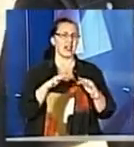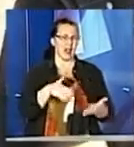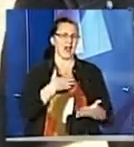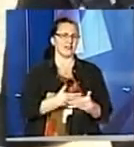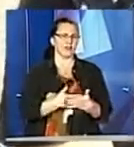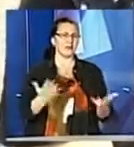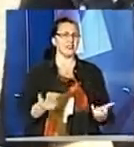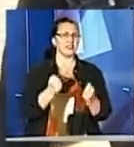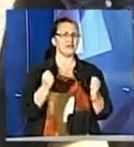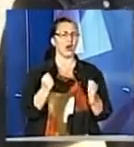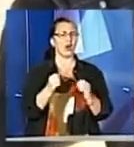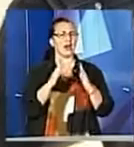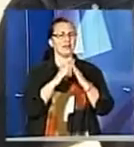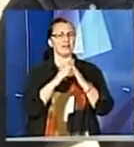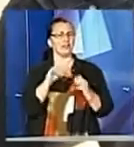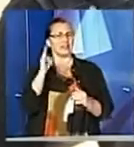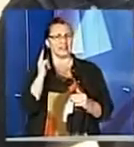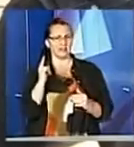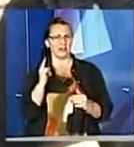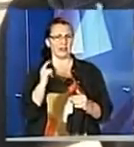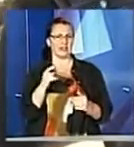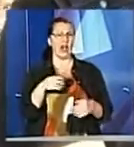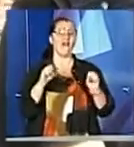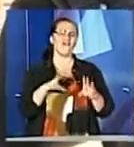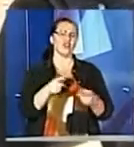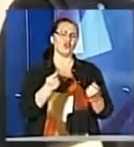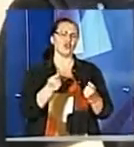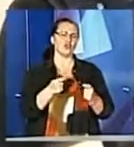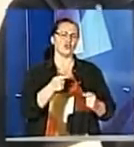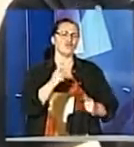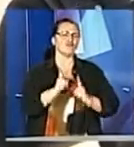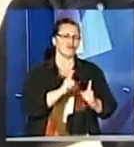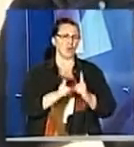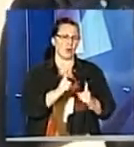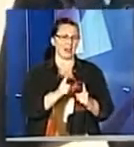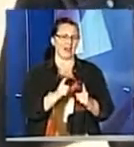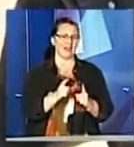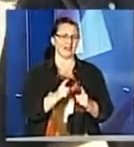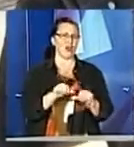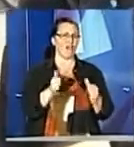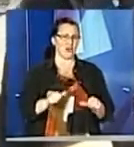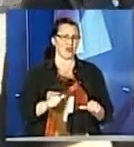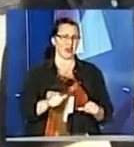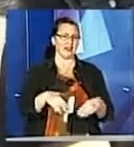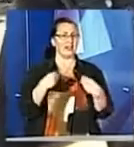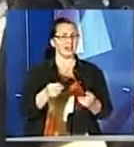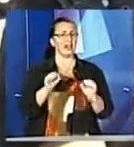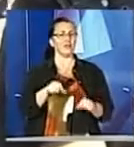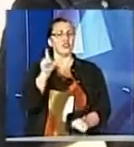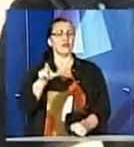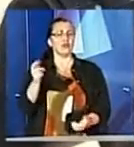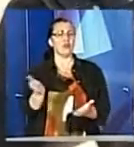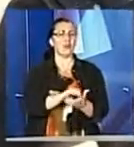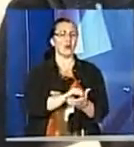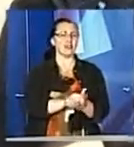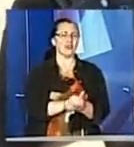підтримуємо дитячі будинки, і вирішили трошки змінити інший формат, дати можливість людям познайомитися